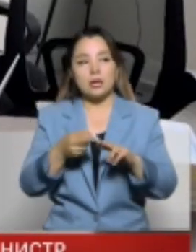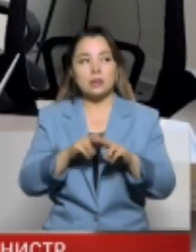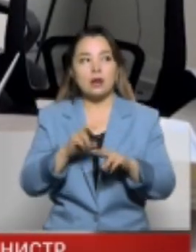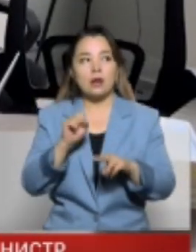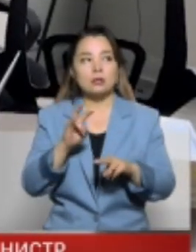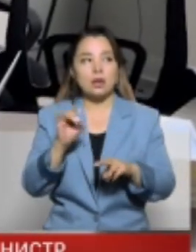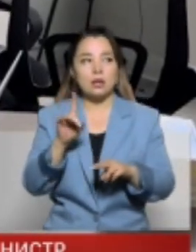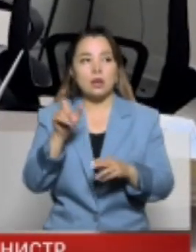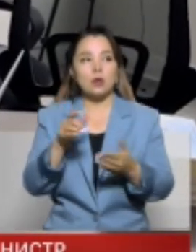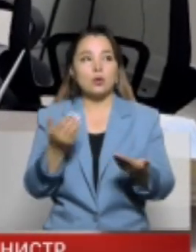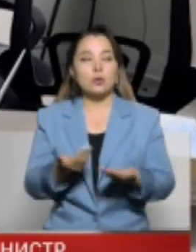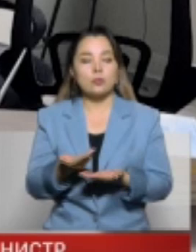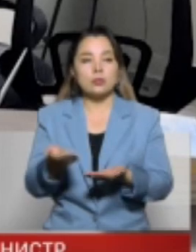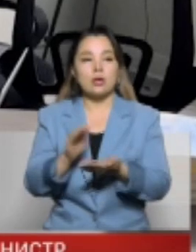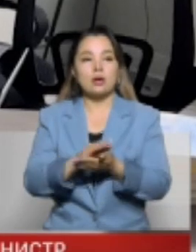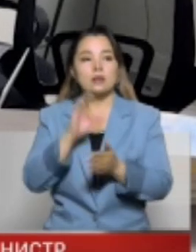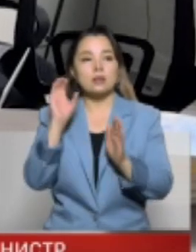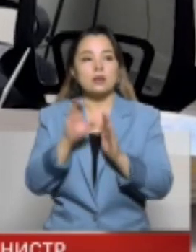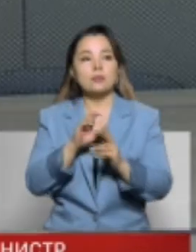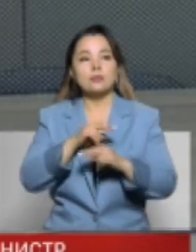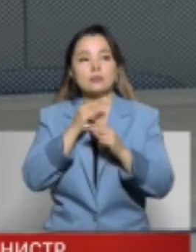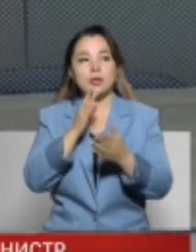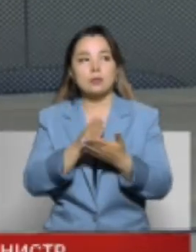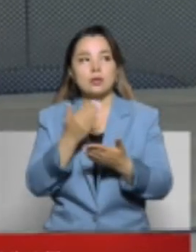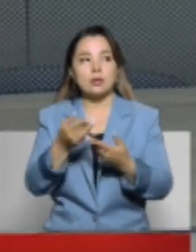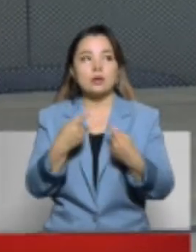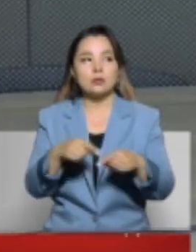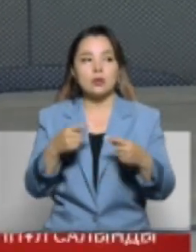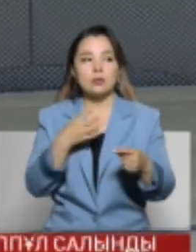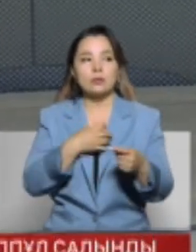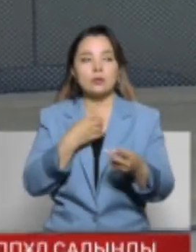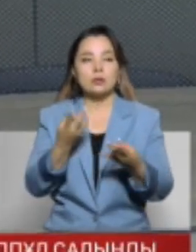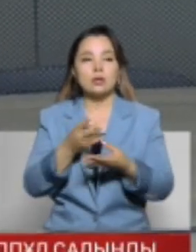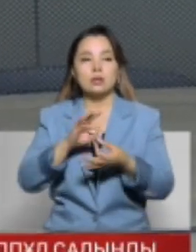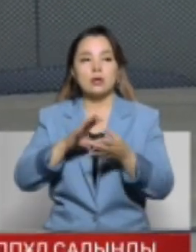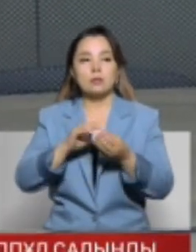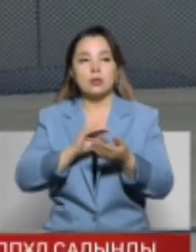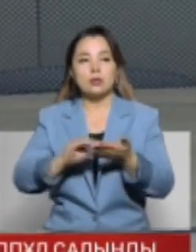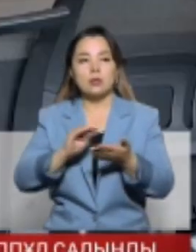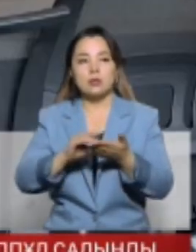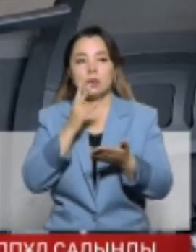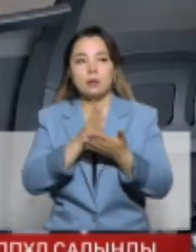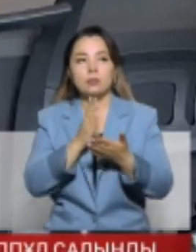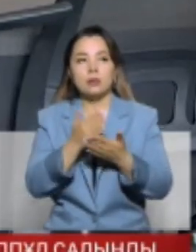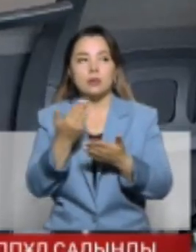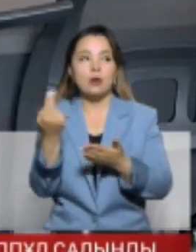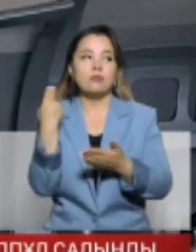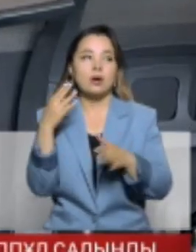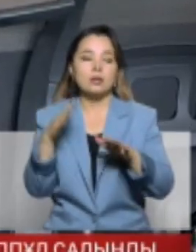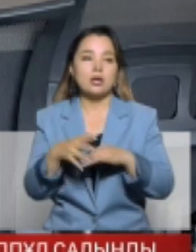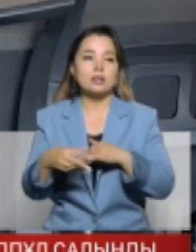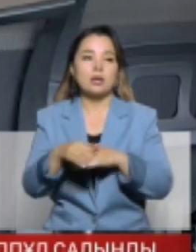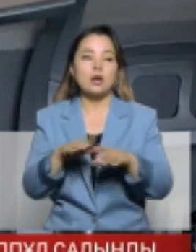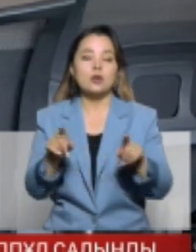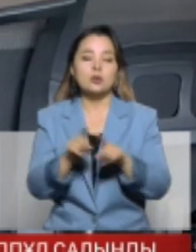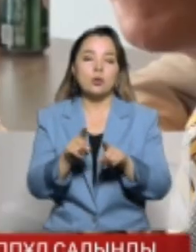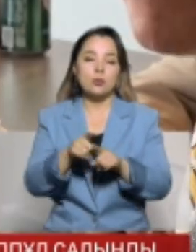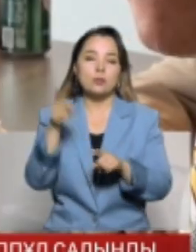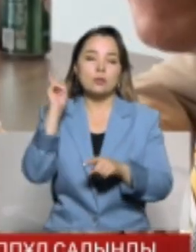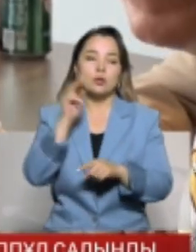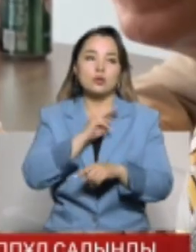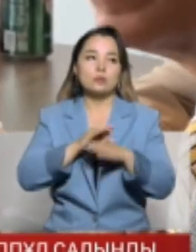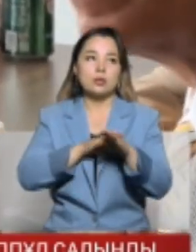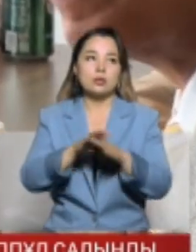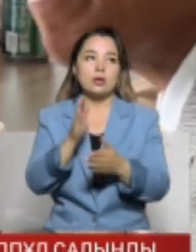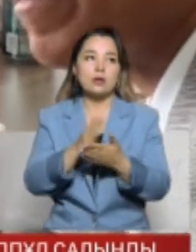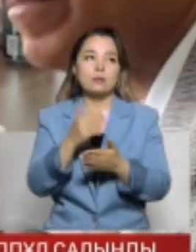Анар Өмірзақтың таныстырылымын мұқият тыңдап отыр. Кейбірі қажетті тұсын қағазға түртіп алуда. Вашингтон аймағында шері ғасырдан бері жұмыс істеп